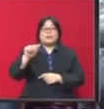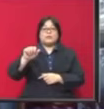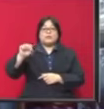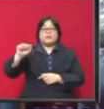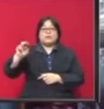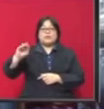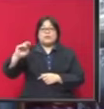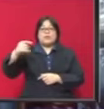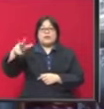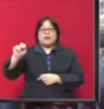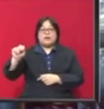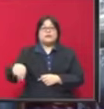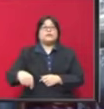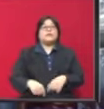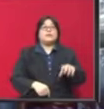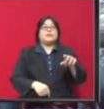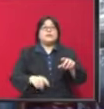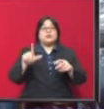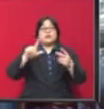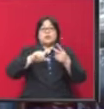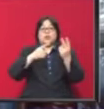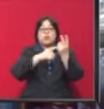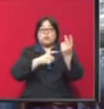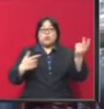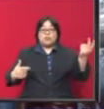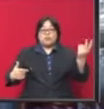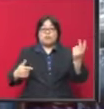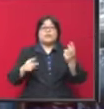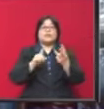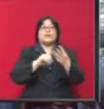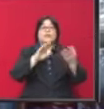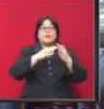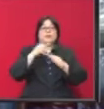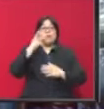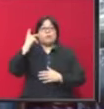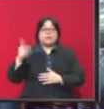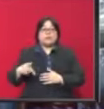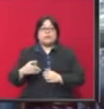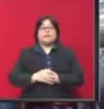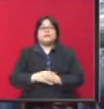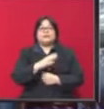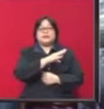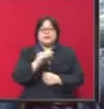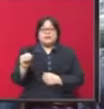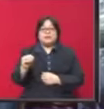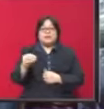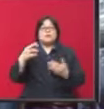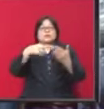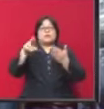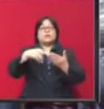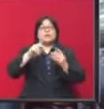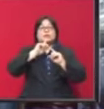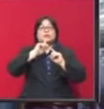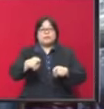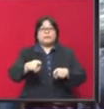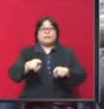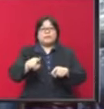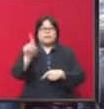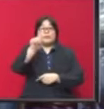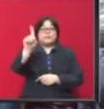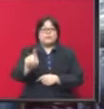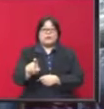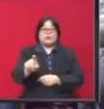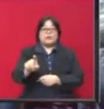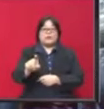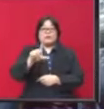Han eh lumut dan nah Banda kucing setelah dengan merujuk jawaban kepada